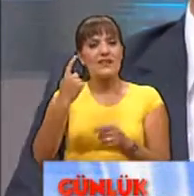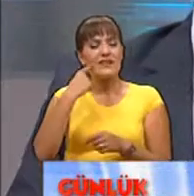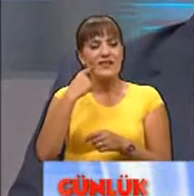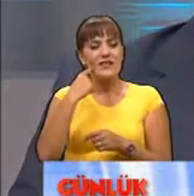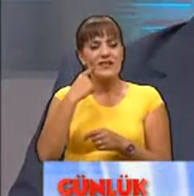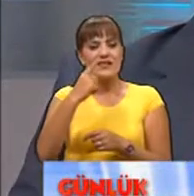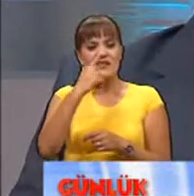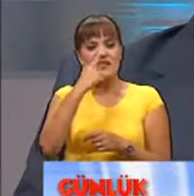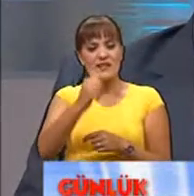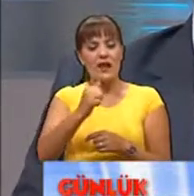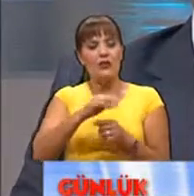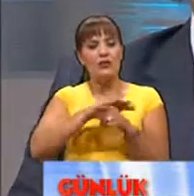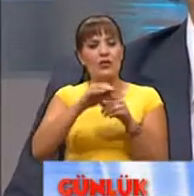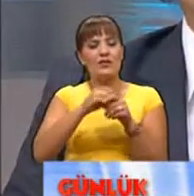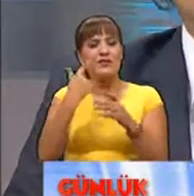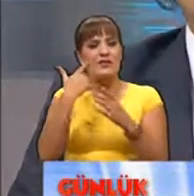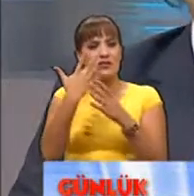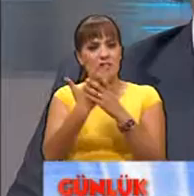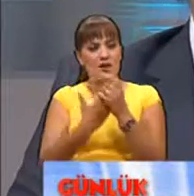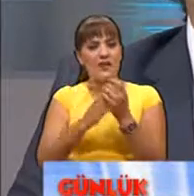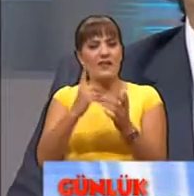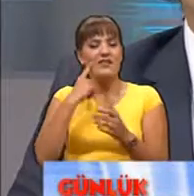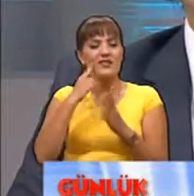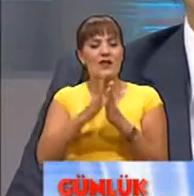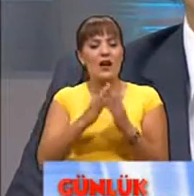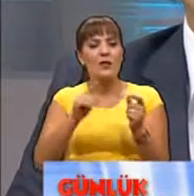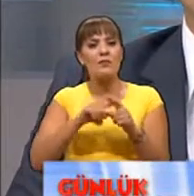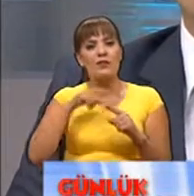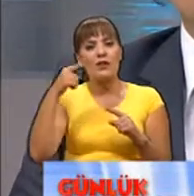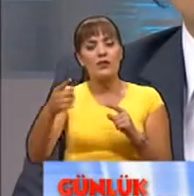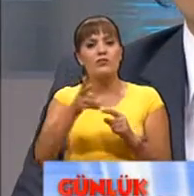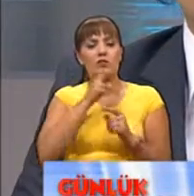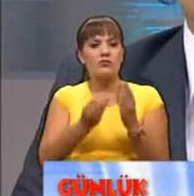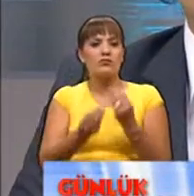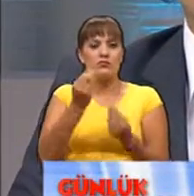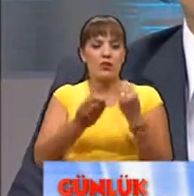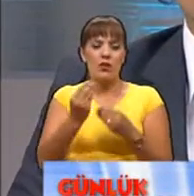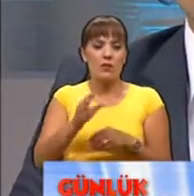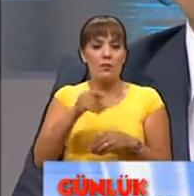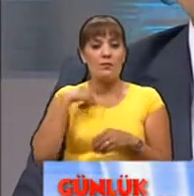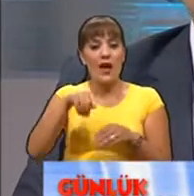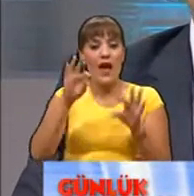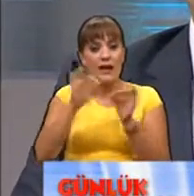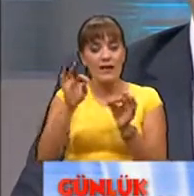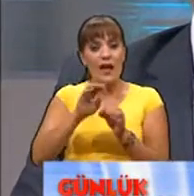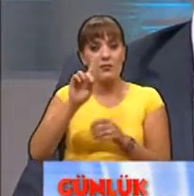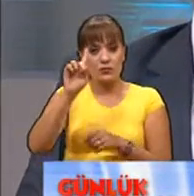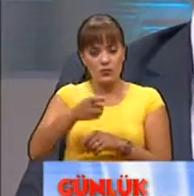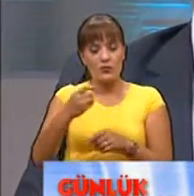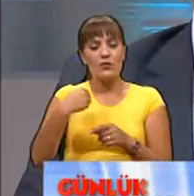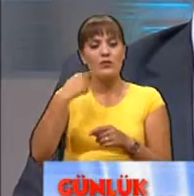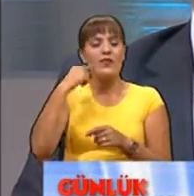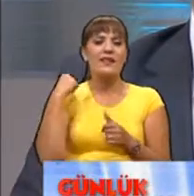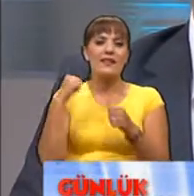diş sert dokuları da çekiliyor ve dişlerin kaybına kadar giden sonuçlar doğurabiliyor. Biz bunu erken dönemde yakalayıp estetik